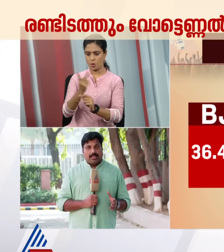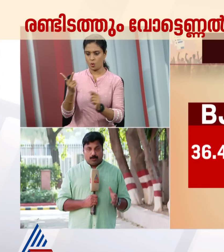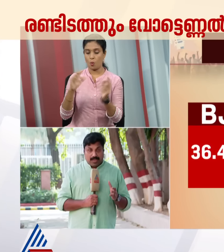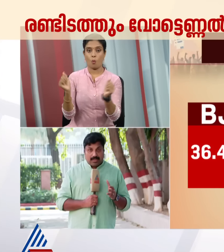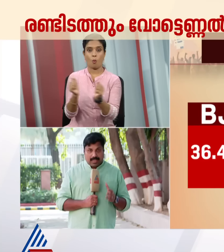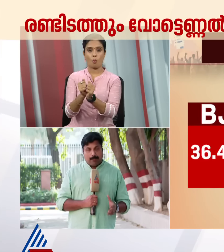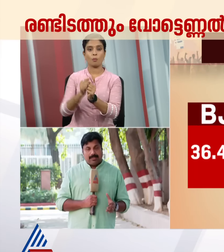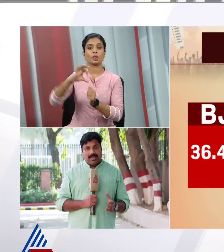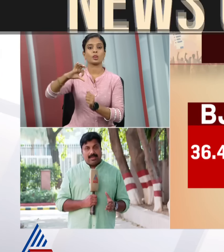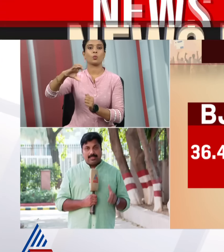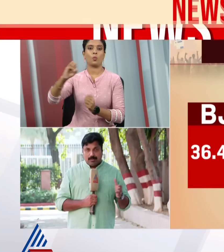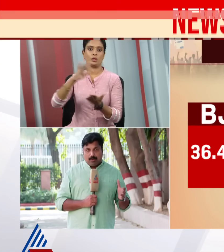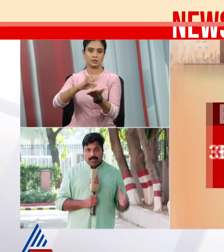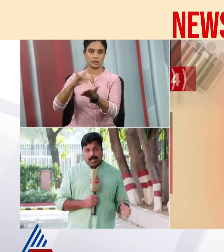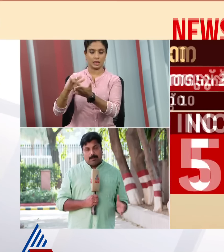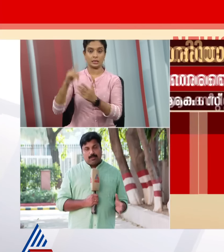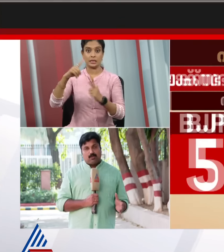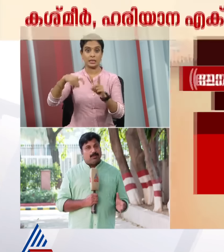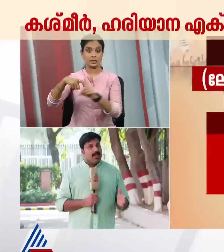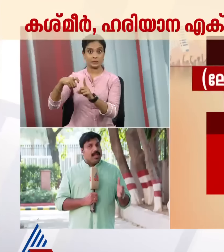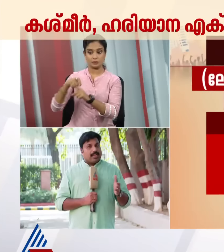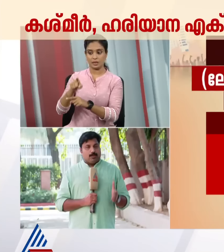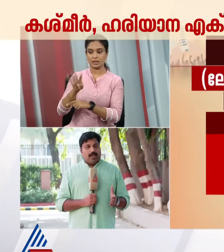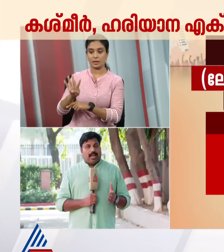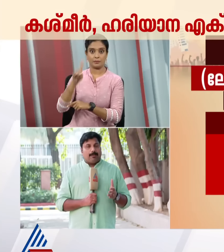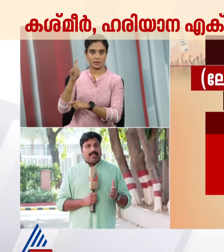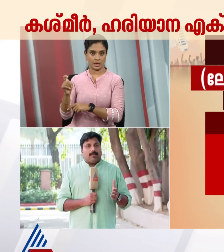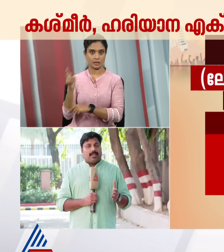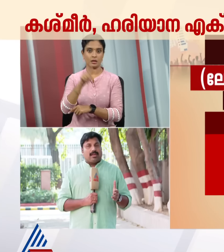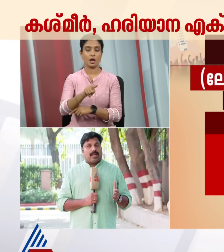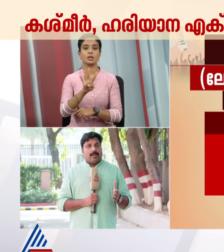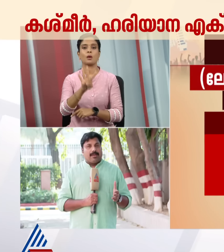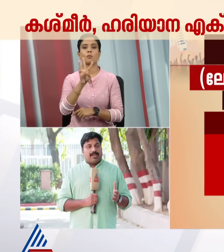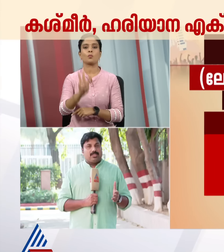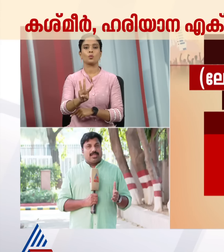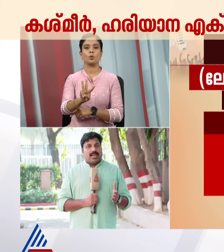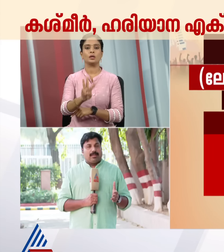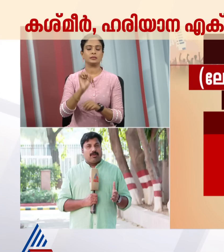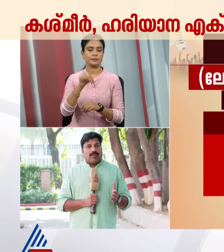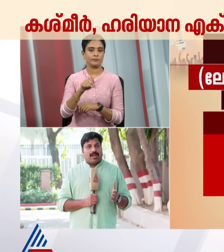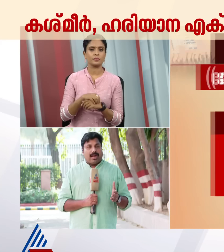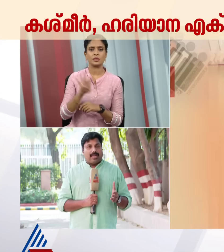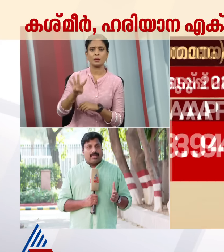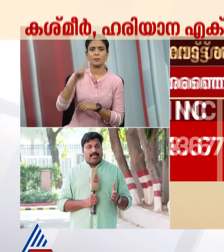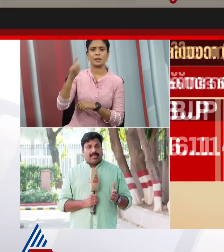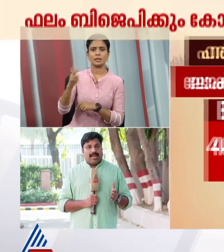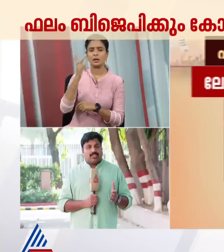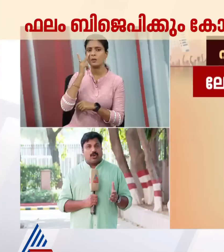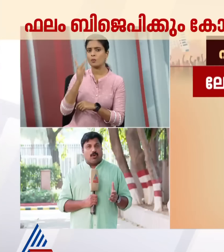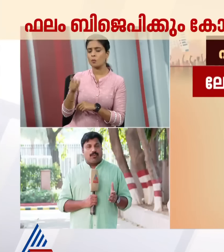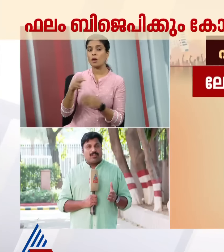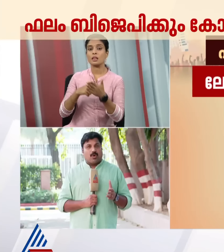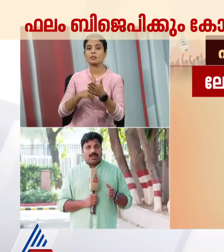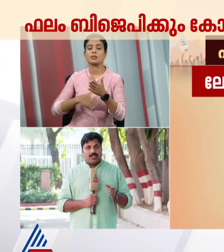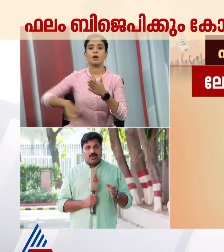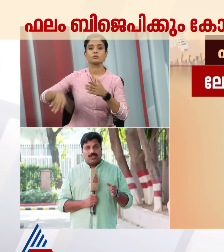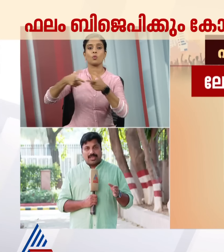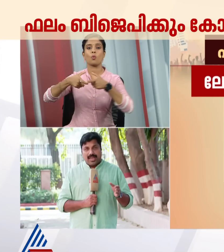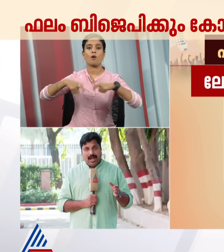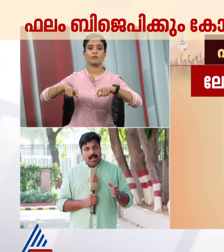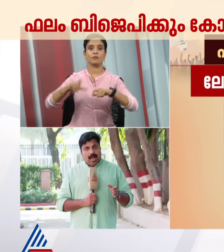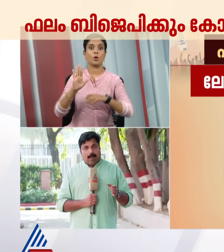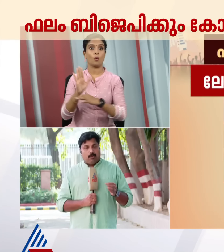ഉള്ളത്. കശ്മീരിൽ 47, ജമ്മുവിൽ 43. കശ്മീരിൽ 47 മണ്ഡലങ്ങളുടെ കാര്യം പരിഗണിച്ചു കഴിഞ്ഞാൽ നമുക്ക് അവിടെ കാണാൻ കഴിഞ്ഞത് നാഷണൽ കോൺഫറൻസ് കോൺഗ്രസിന്